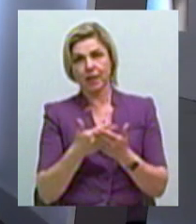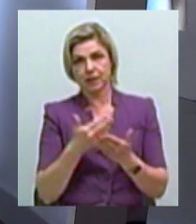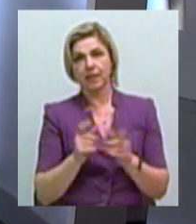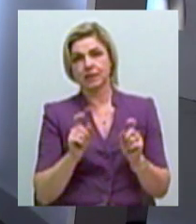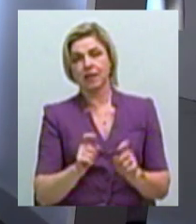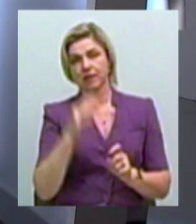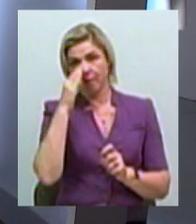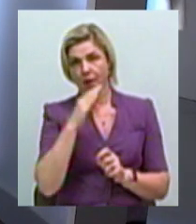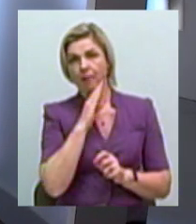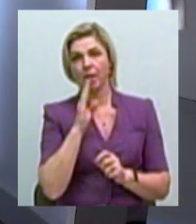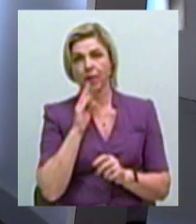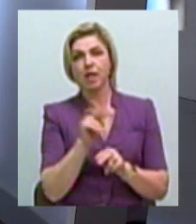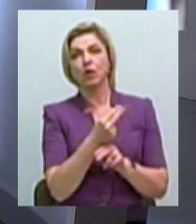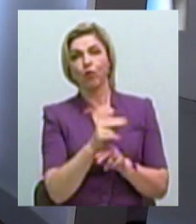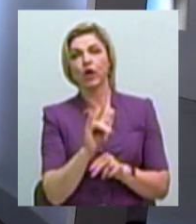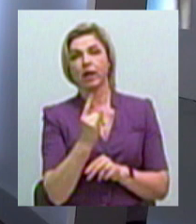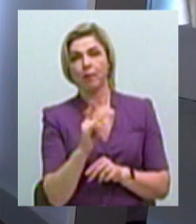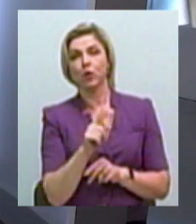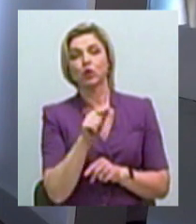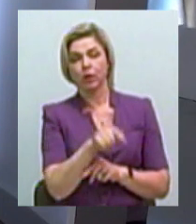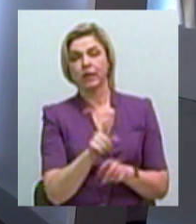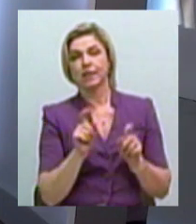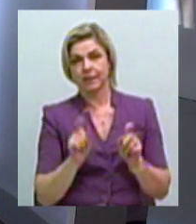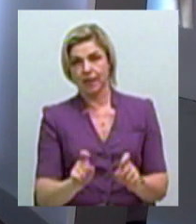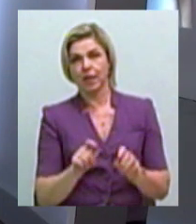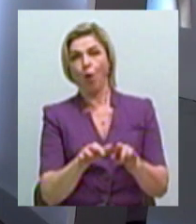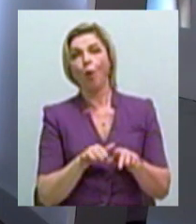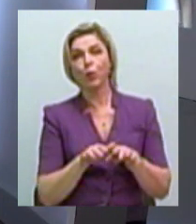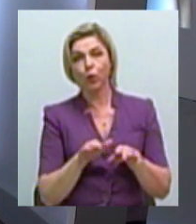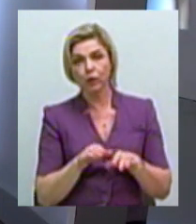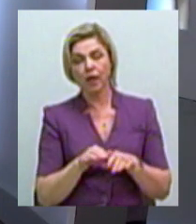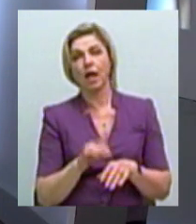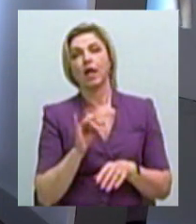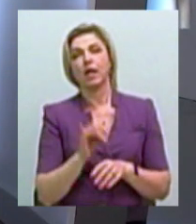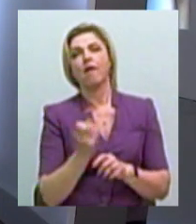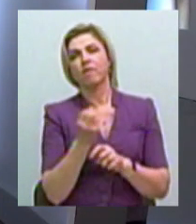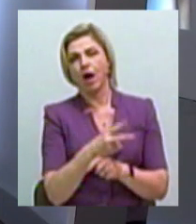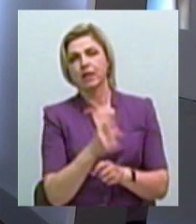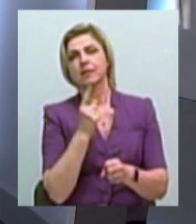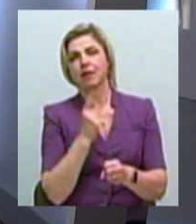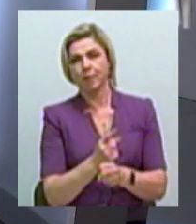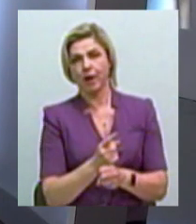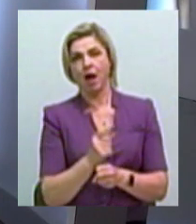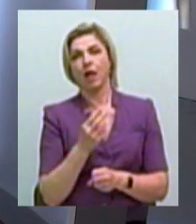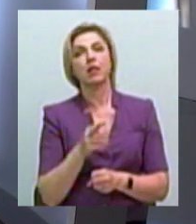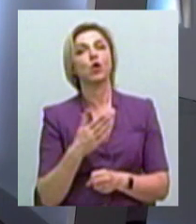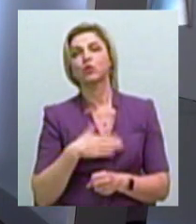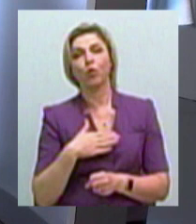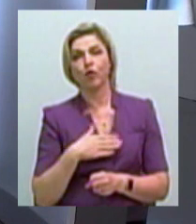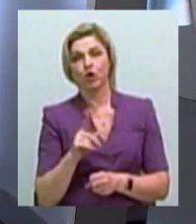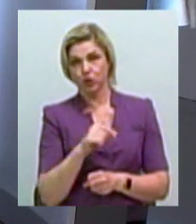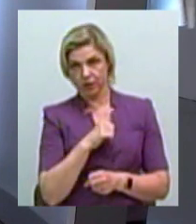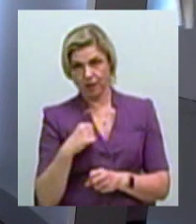мама, тато, робить зауваження дитині, яка сидить за тим самим же комп'ютером, відганяє, то забороняє. Для чого? Щоб самі